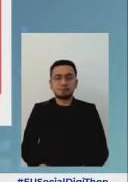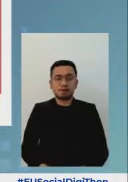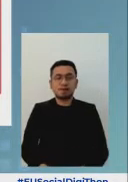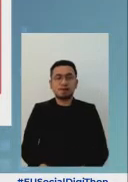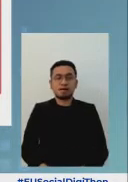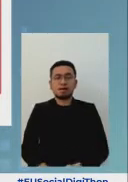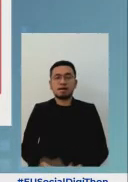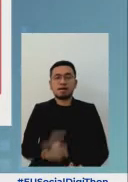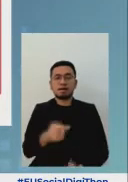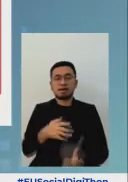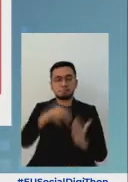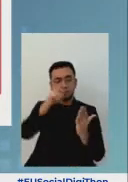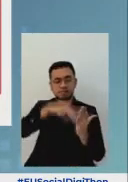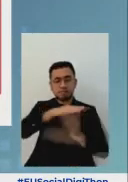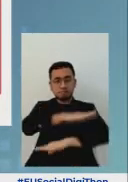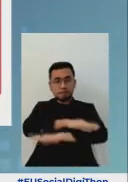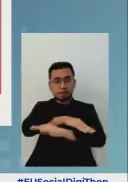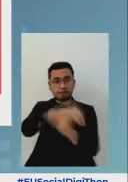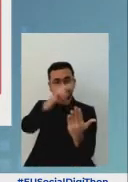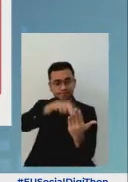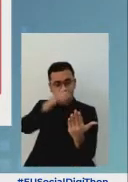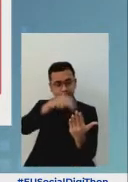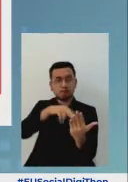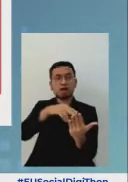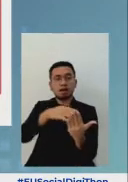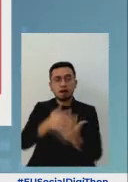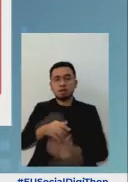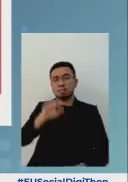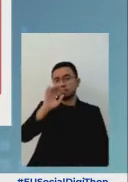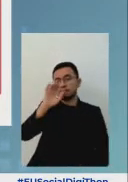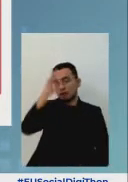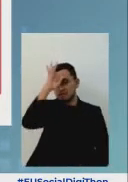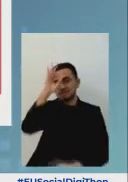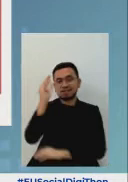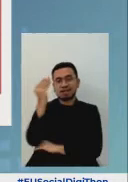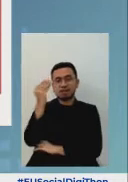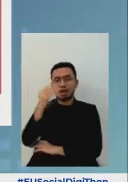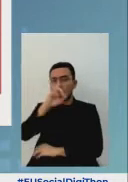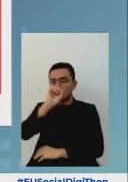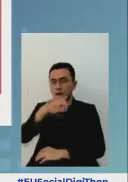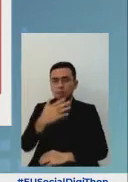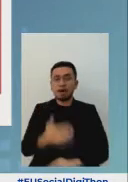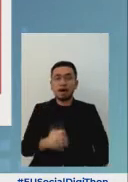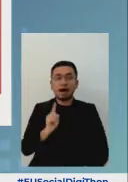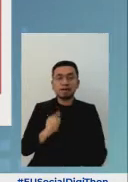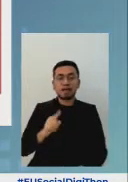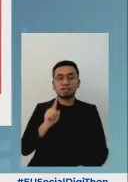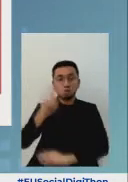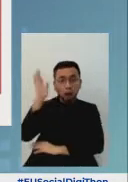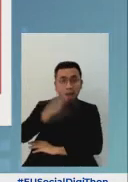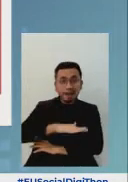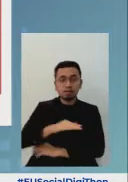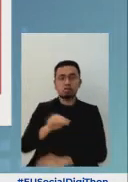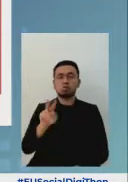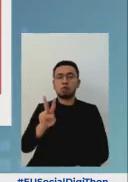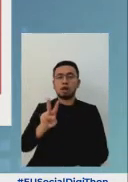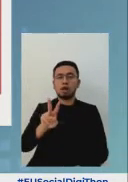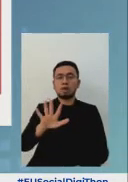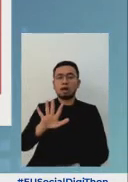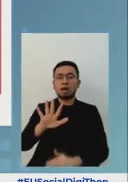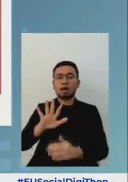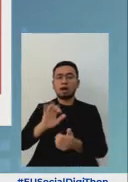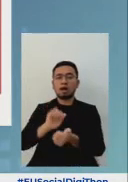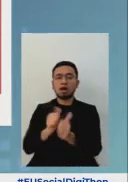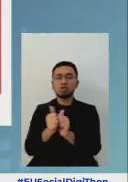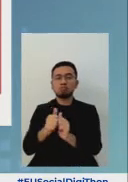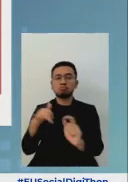Jaya pernah bilang gitu bahwa tiap hari mereka terima minimal 25 kasus